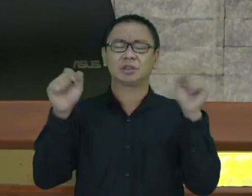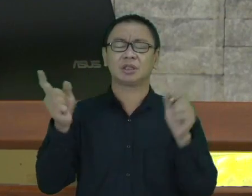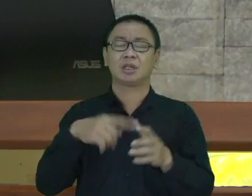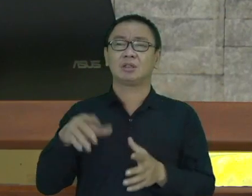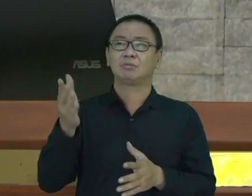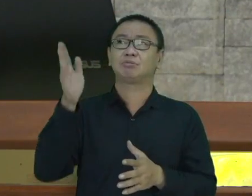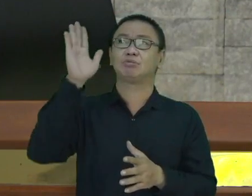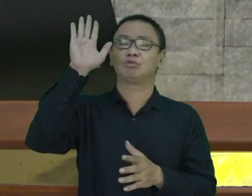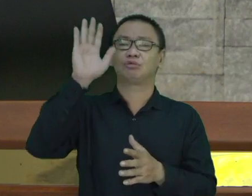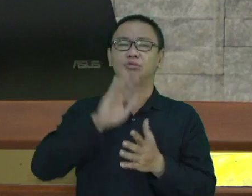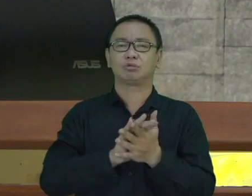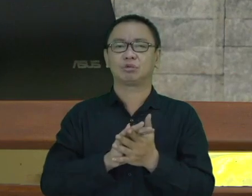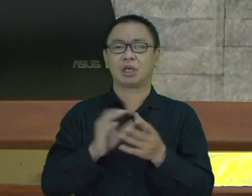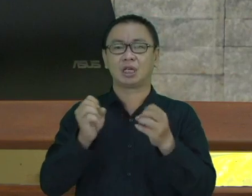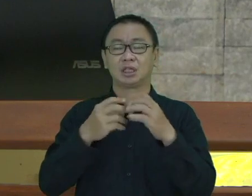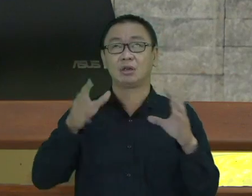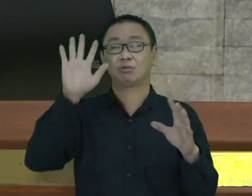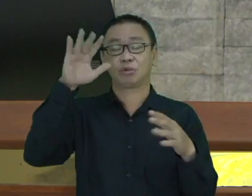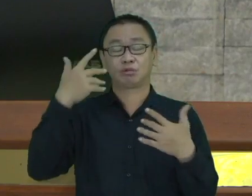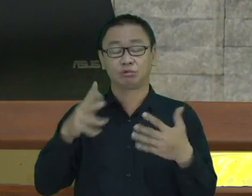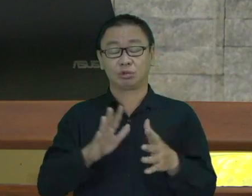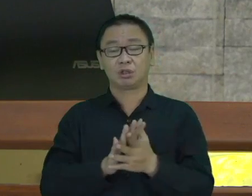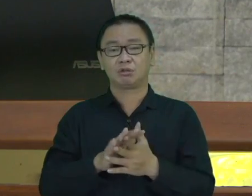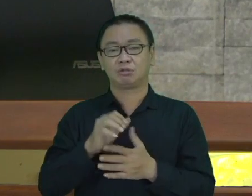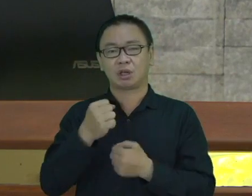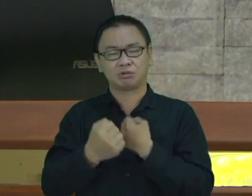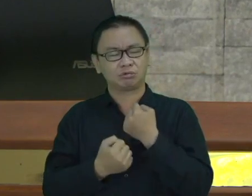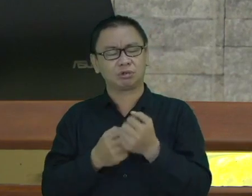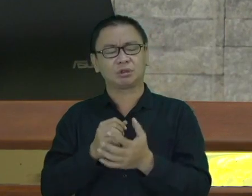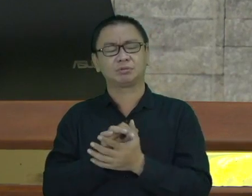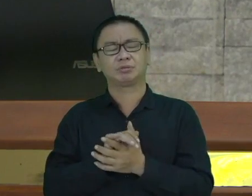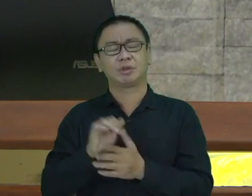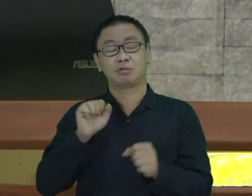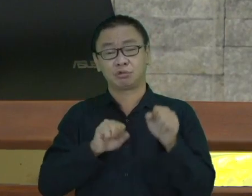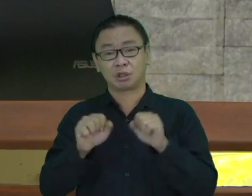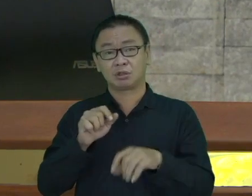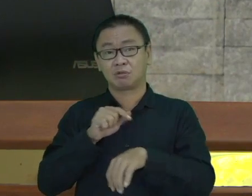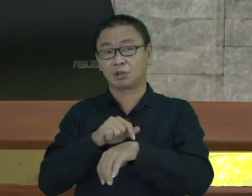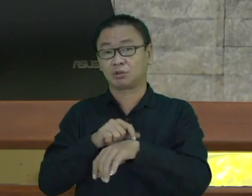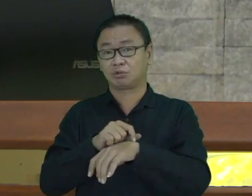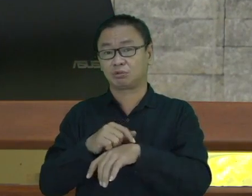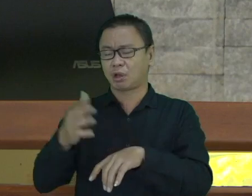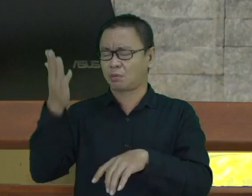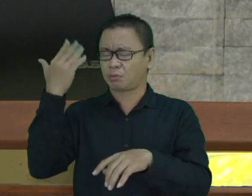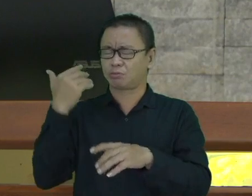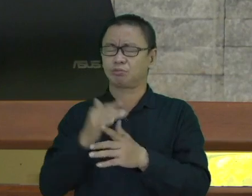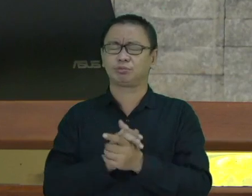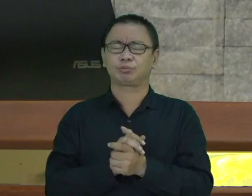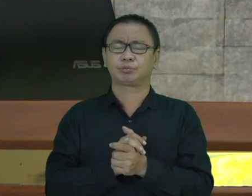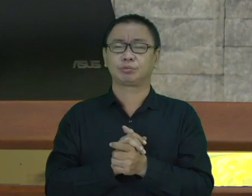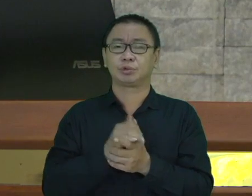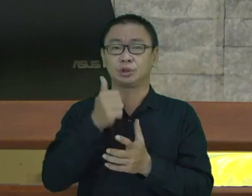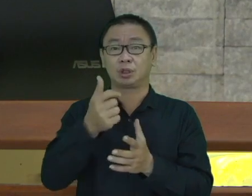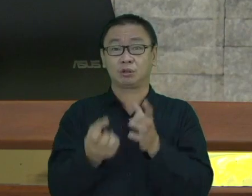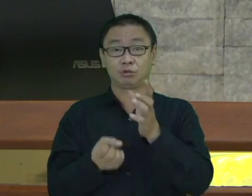karya-karyamu yang sudah Engkau lakukan pada waktu-waktu lampau agar dapat terwujud dalam zaman